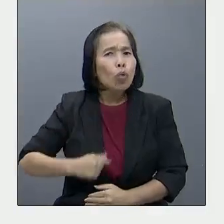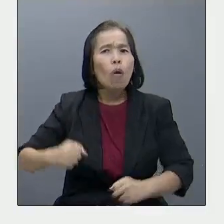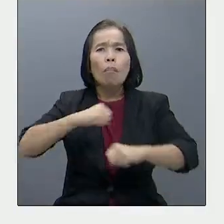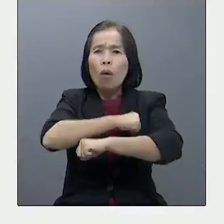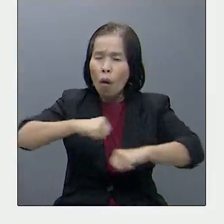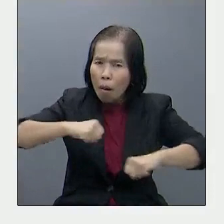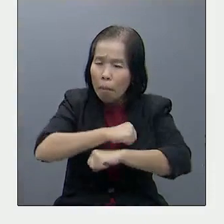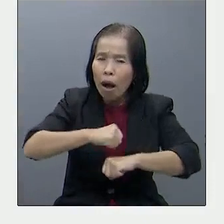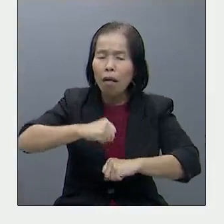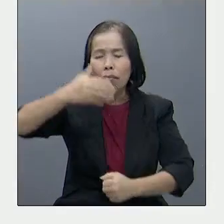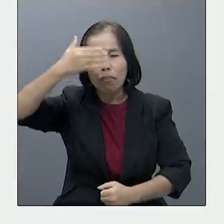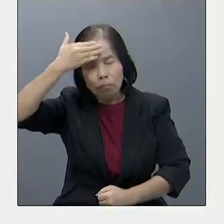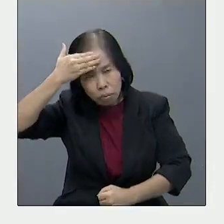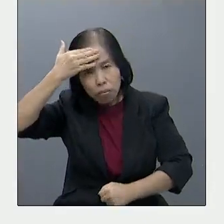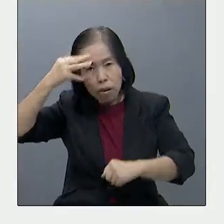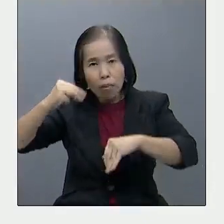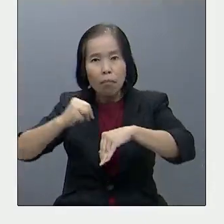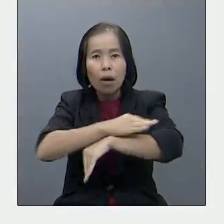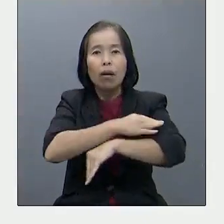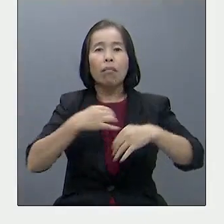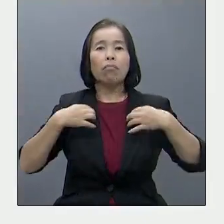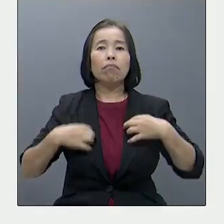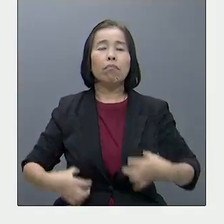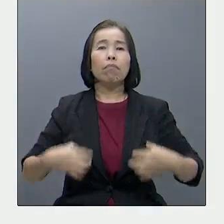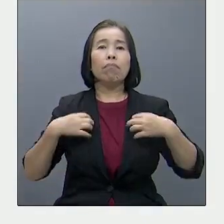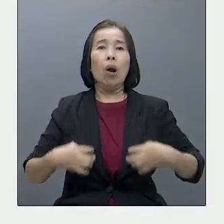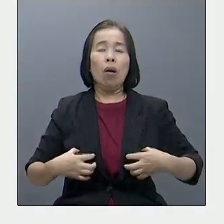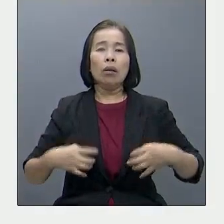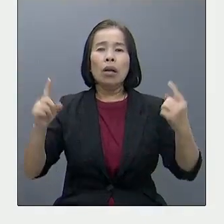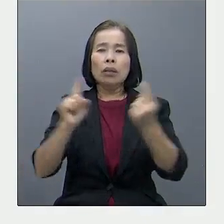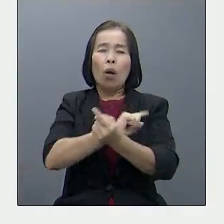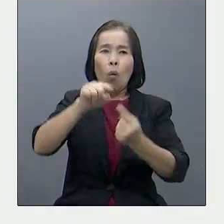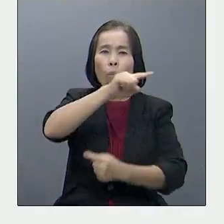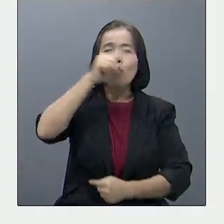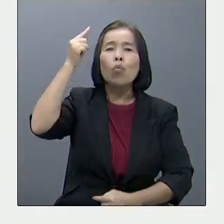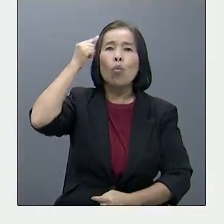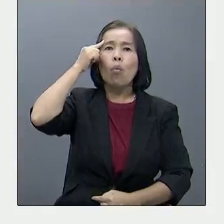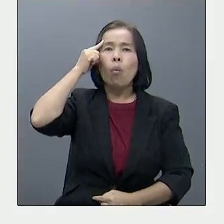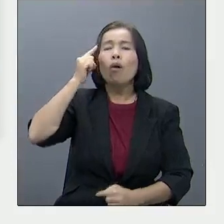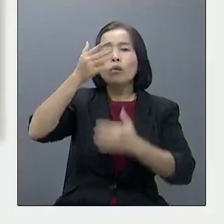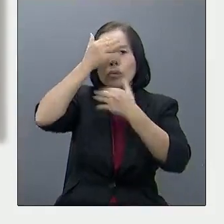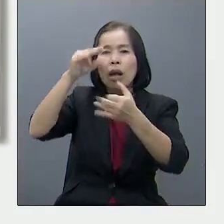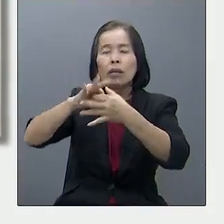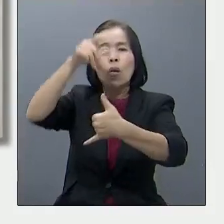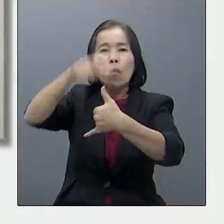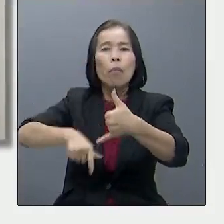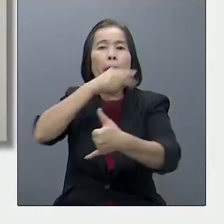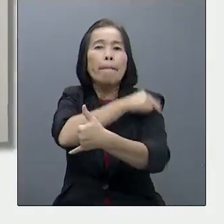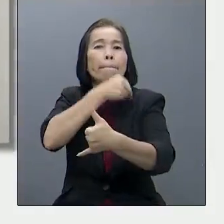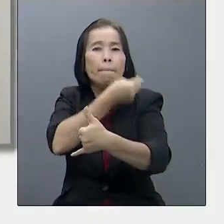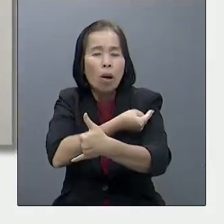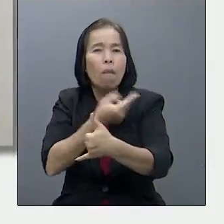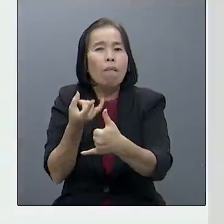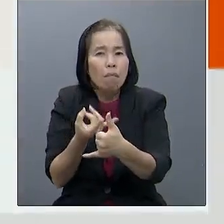แต่ว่ากลบป่วยเป็มะเร็ปอดระยะที่ 4ทำให้คนใสังคมรู้จัก แล้วก็หนมาใส่ใจเรื่องของมะเร็ปอดมากขึ้นค่